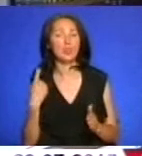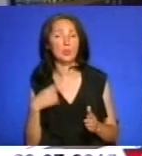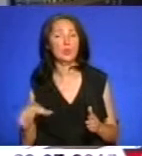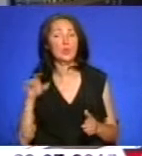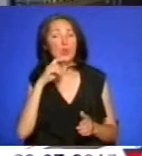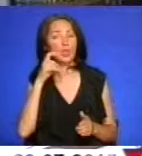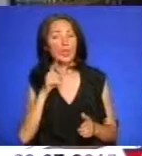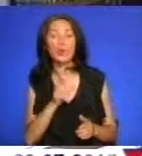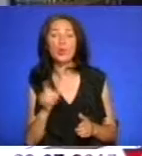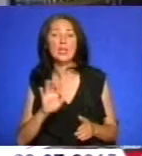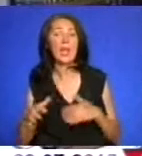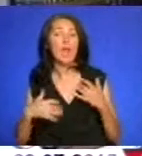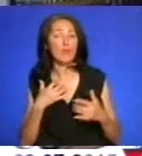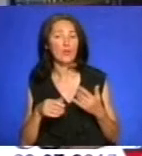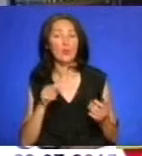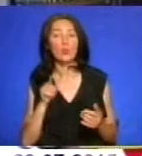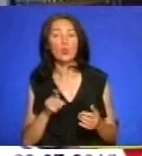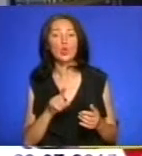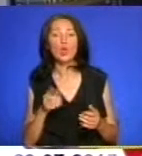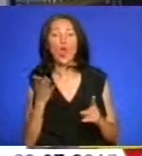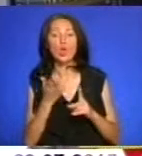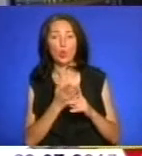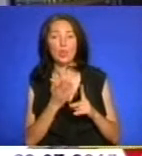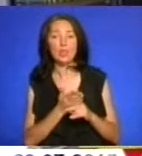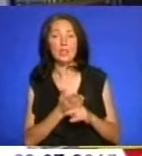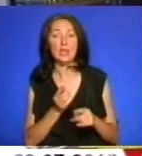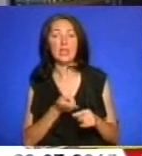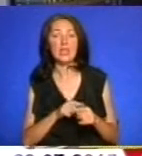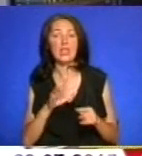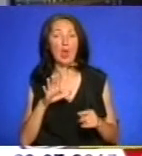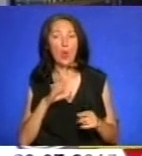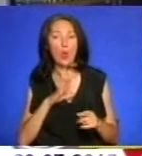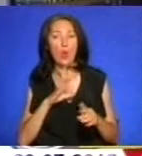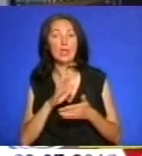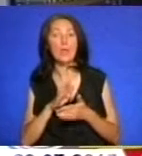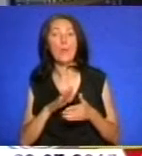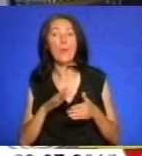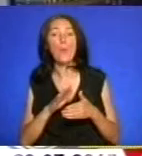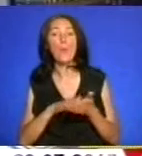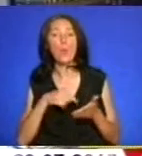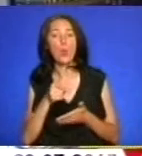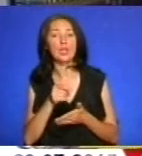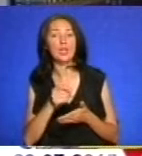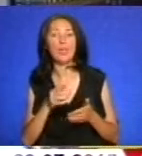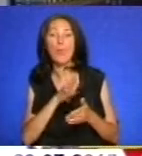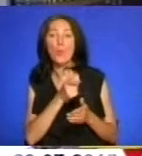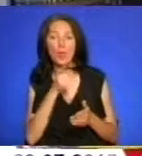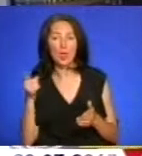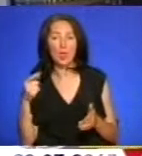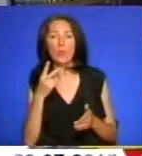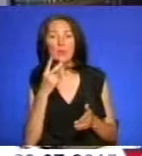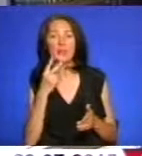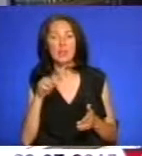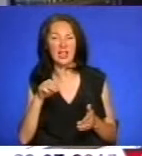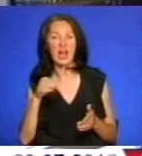не хвилювалися, оскільки субсидії, які були подані протягом травня-червня місяця, вони